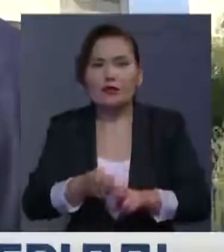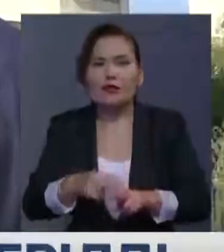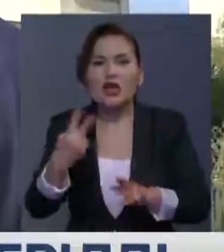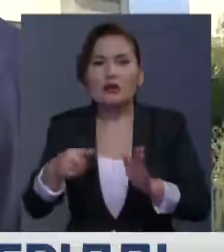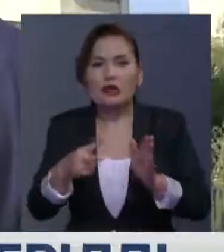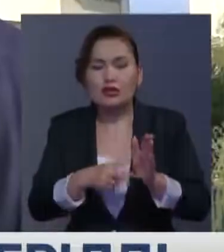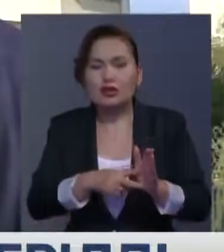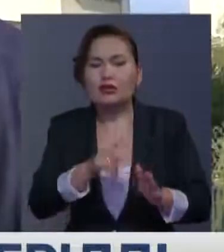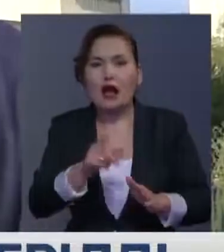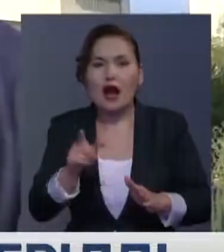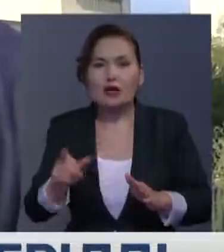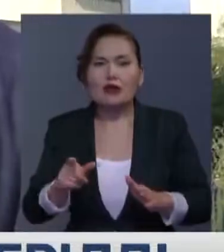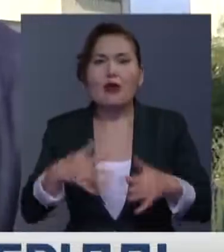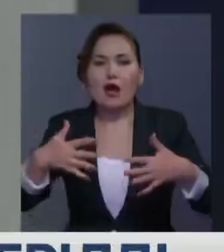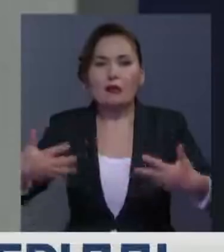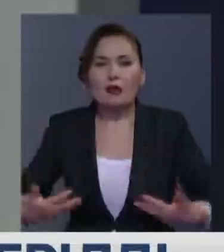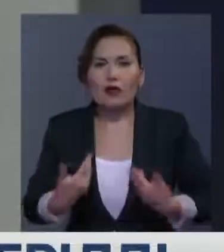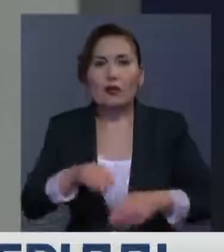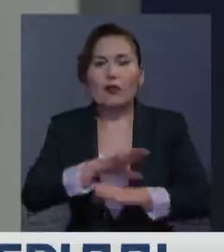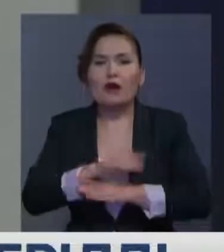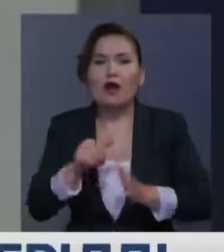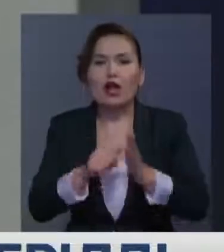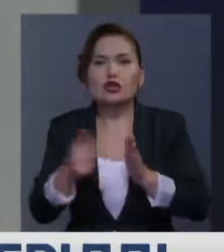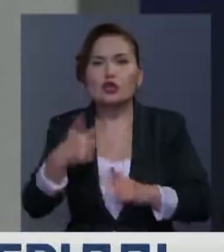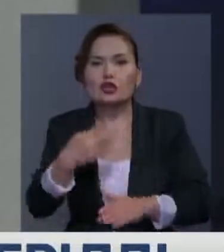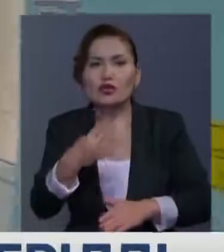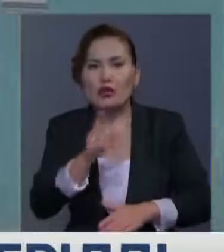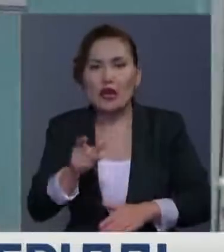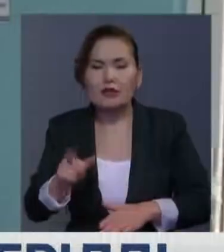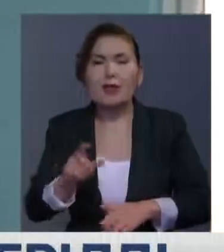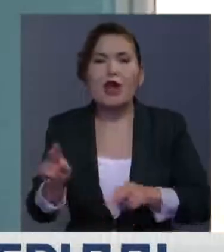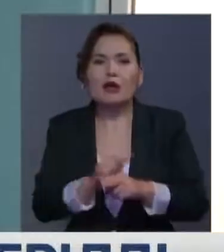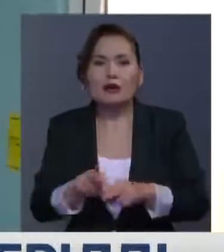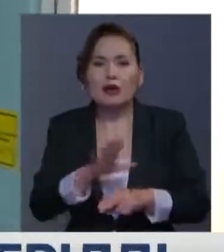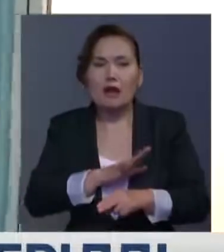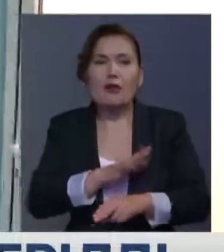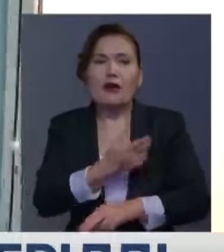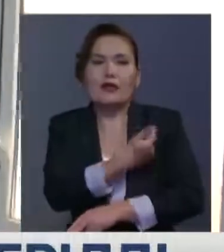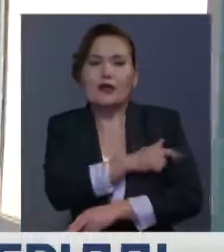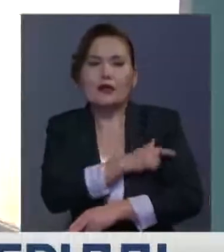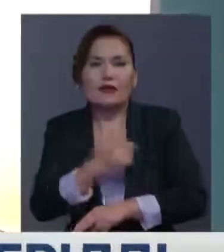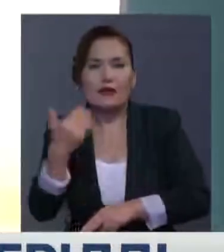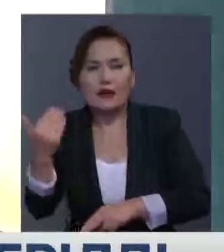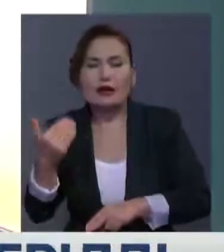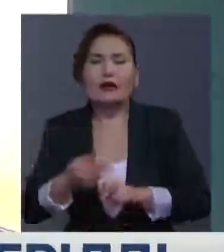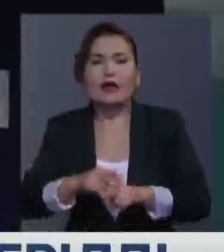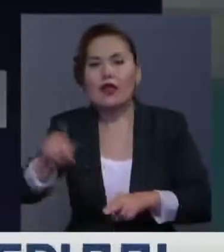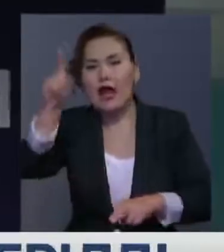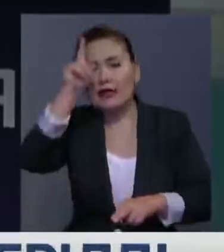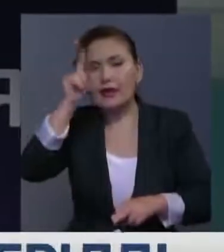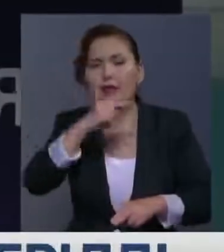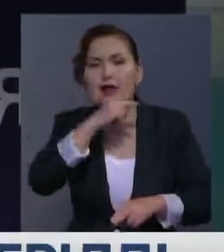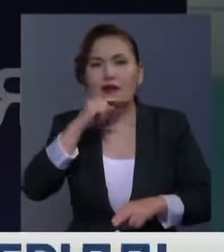науқас пневмониядан көз жұмды. 634 тұрғын емделіп шықты. Дәрігерлерге Германия мен Ресейден келген білікті мамандар